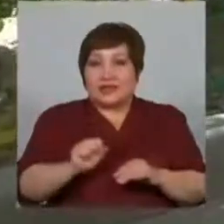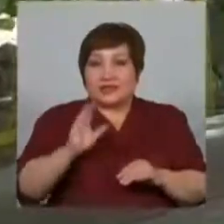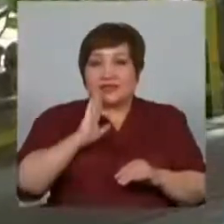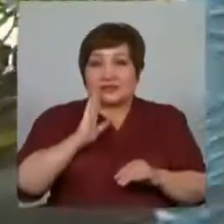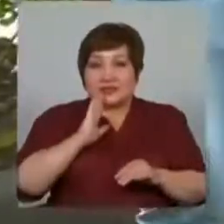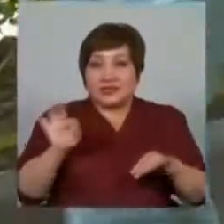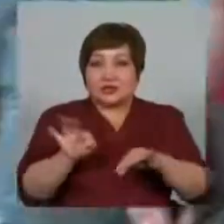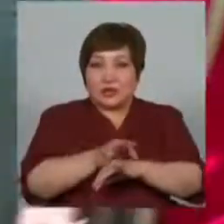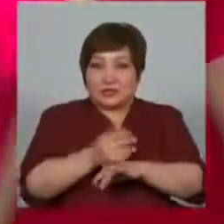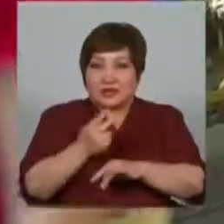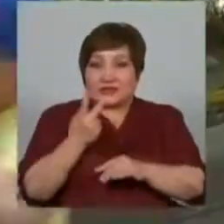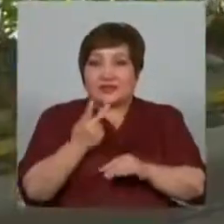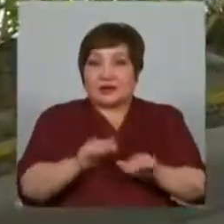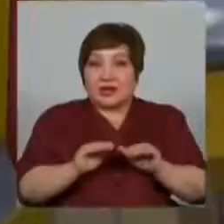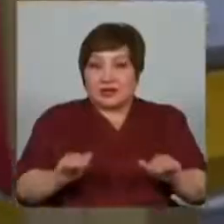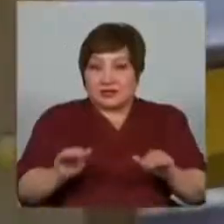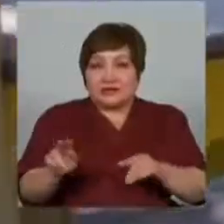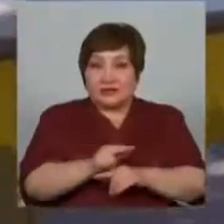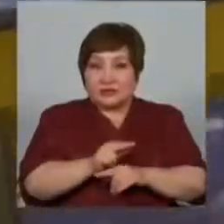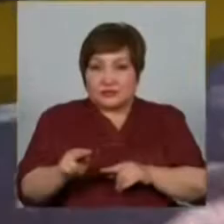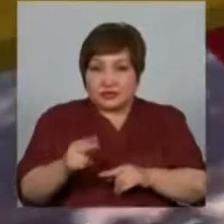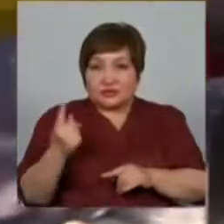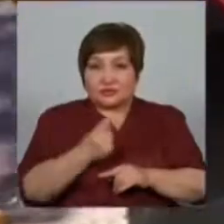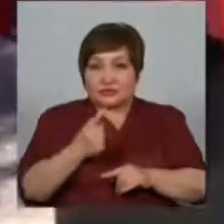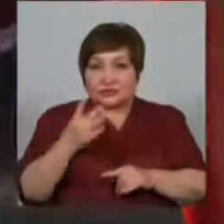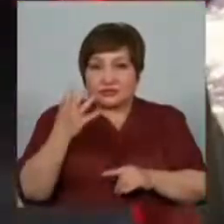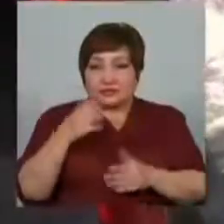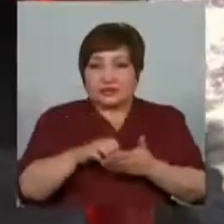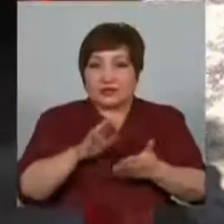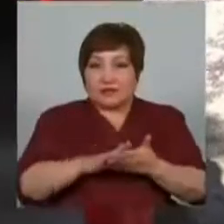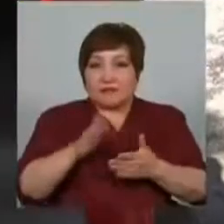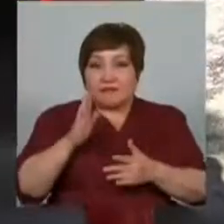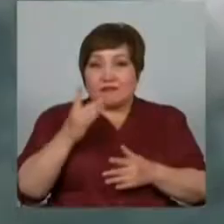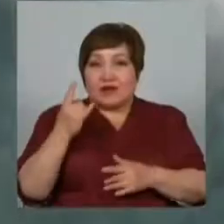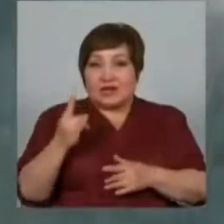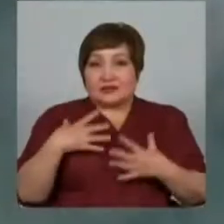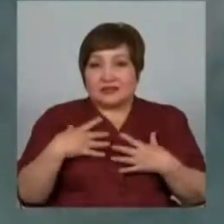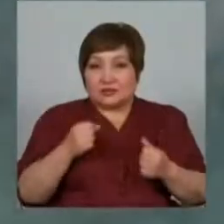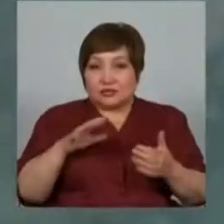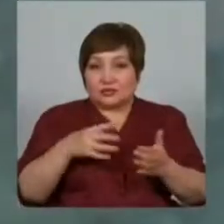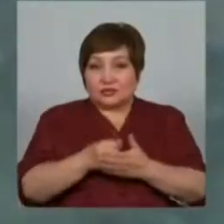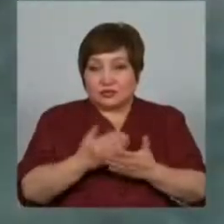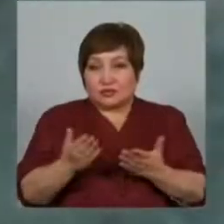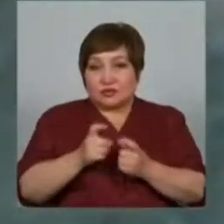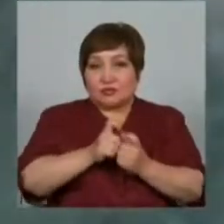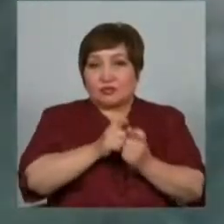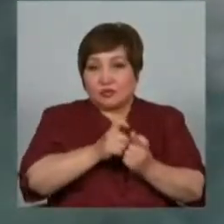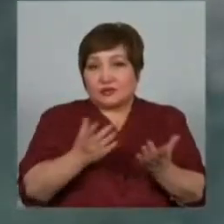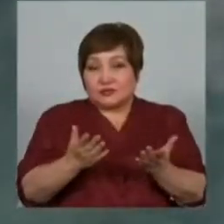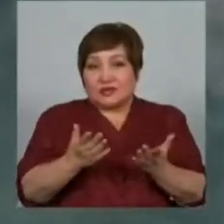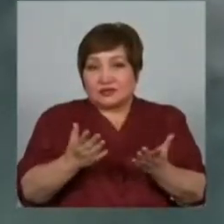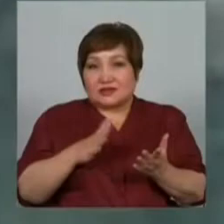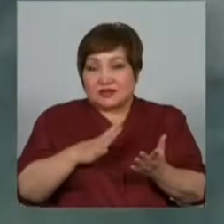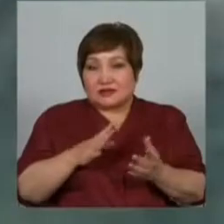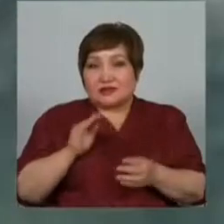жұбайымен қазір екі баланы тәрбиелеп отыр. Тұңғышы мүгедек ретінде тіркелген. Баласының денсаулығымен әлі күнге алысып келеді. Жығылғанға жұдырық